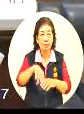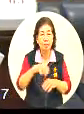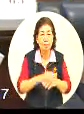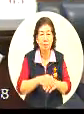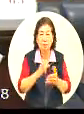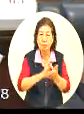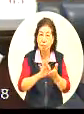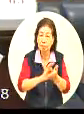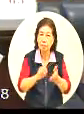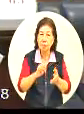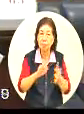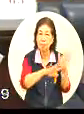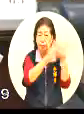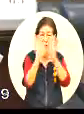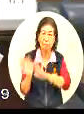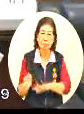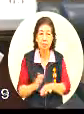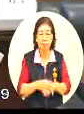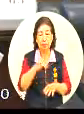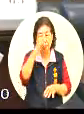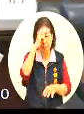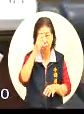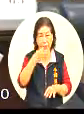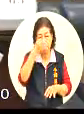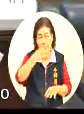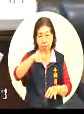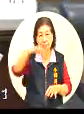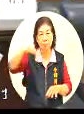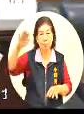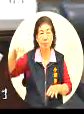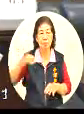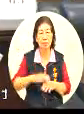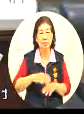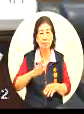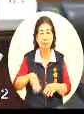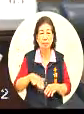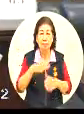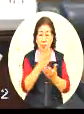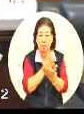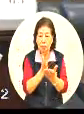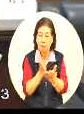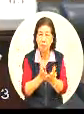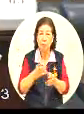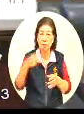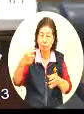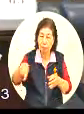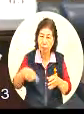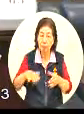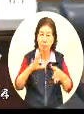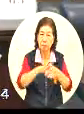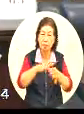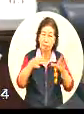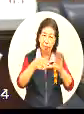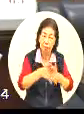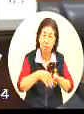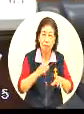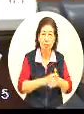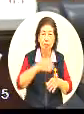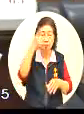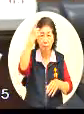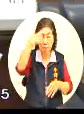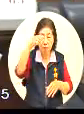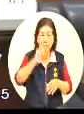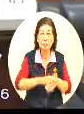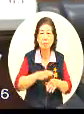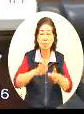用，我希望说、哦、我们凤山、哦、是一个非常多元文化古迹人文非